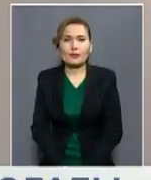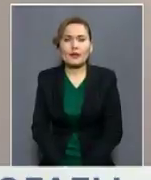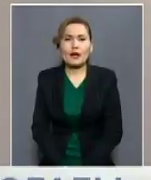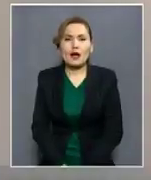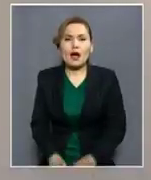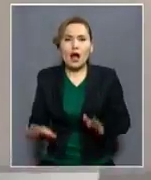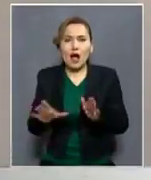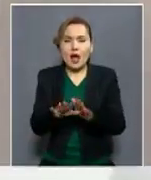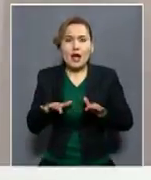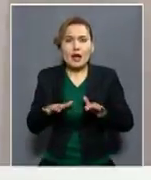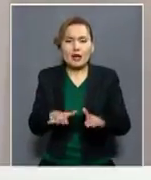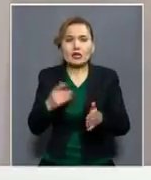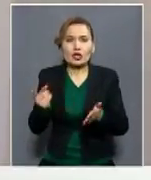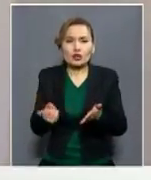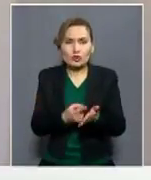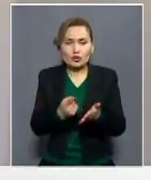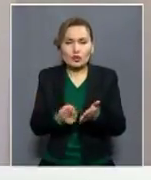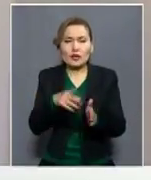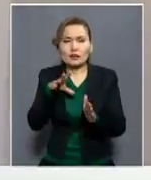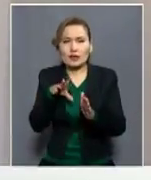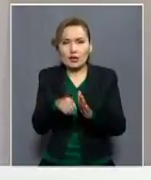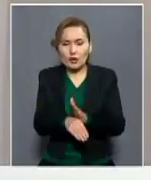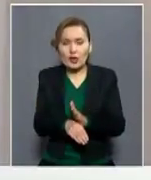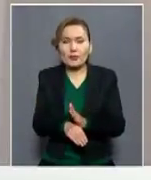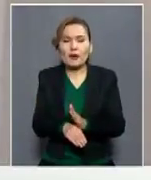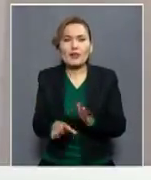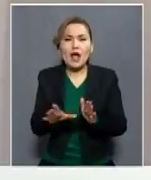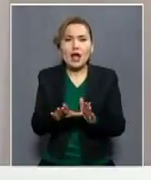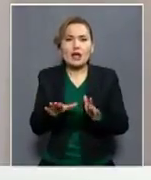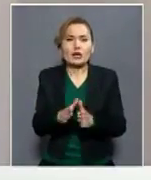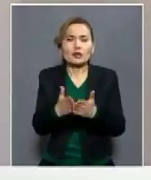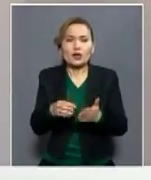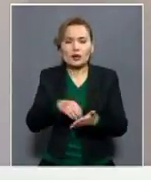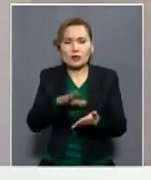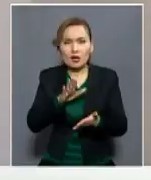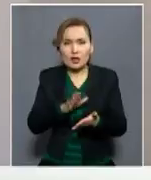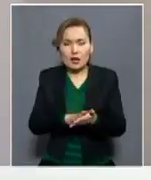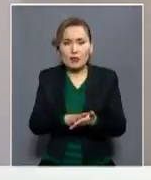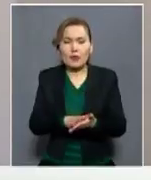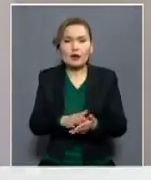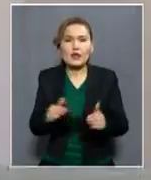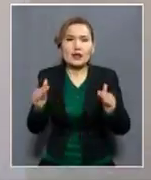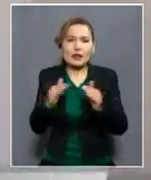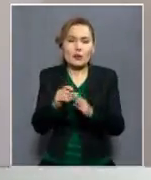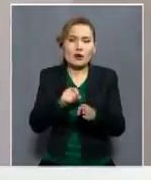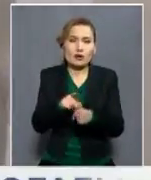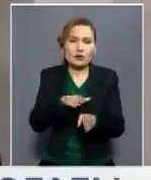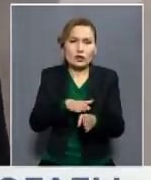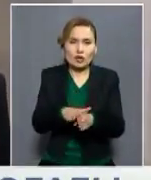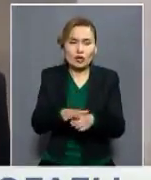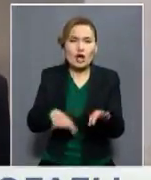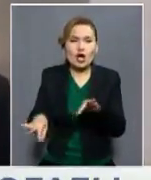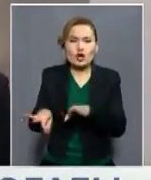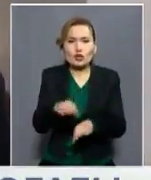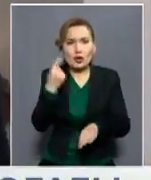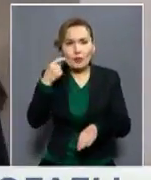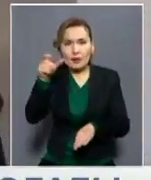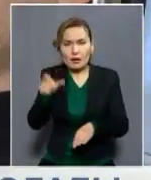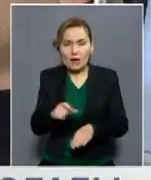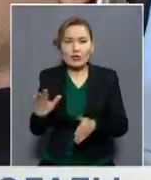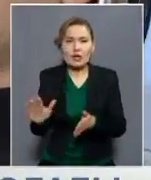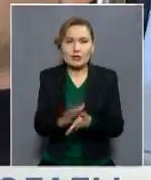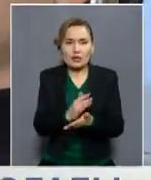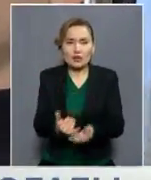Электронды журналды енгізу, электронды оқулықтар баға қою, үй тапсырма секілді қызметтердің барлығын жоба авторлары тегін ұсынып